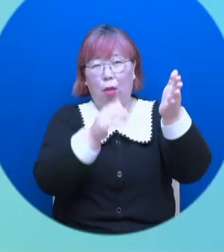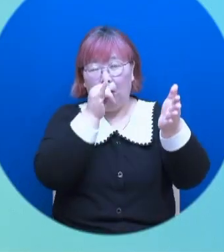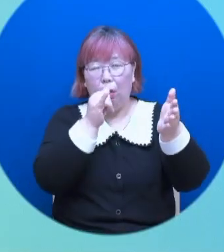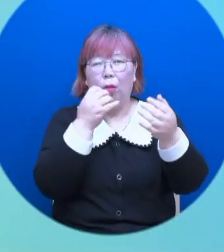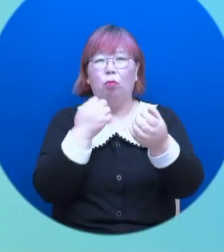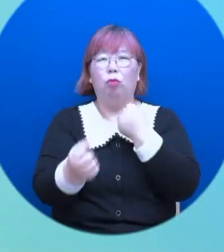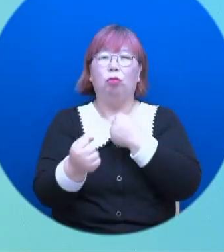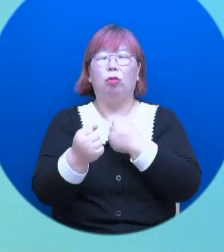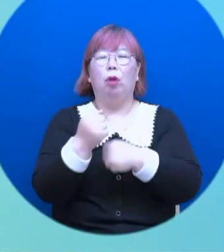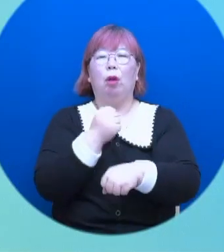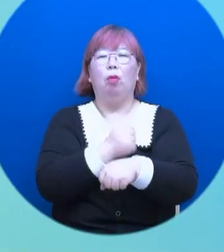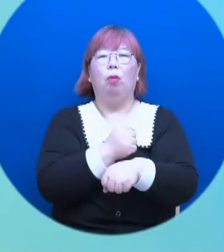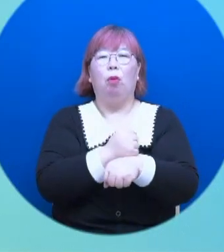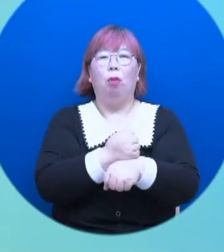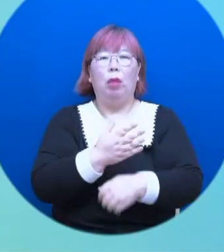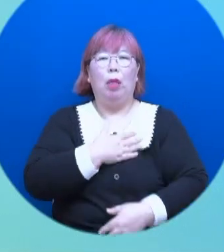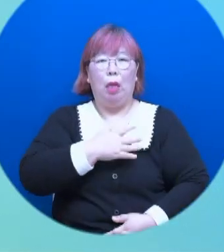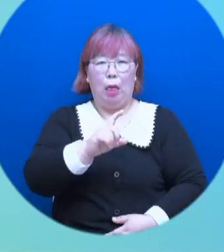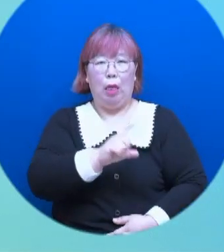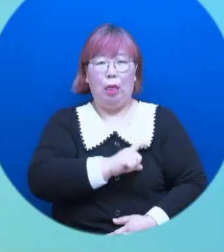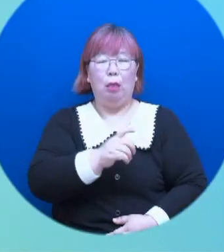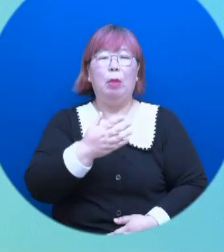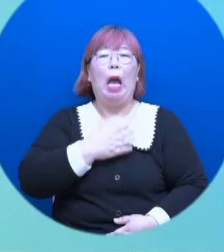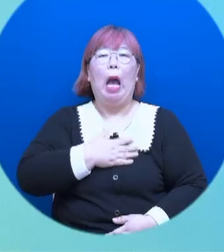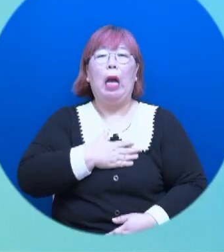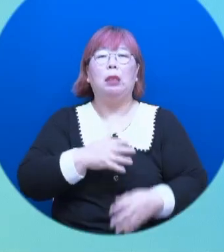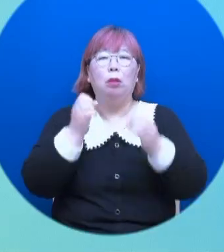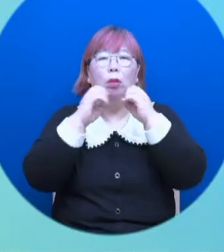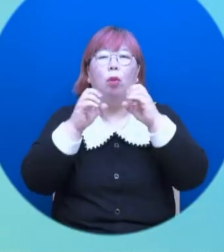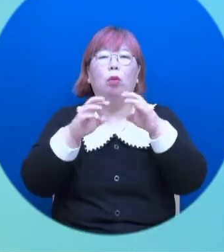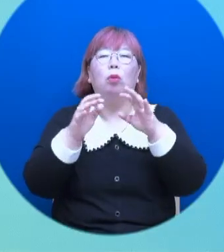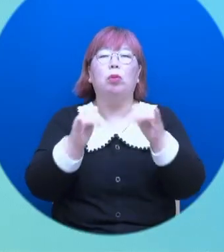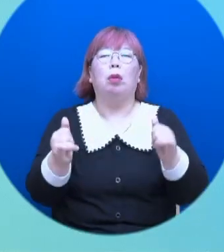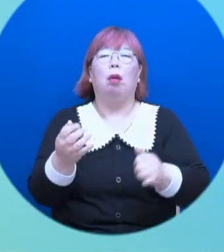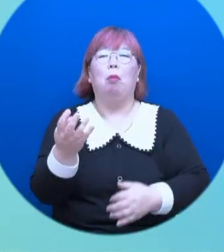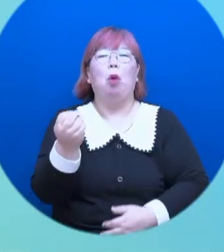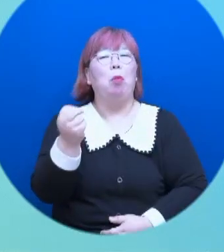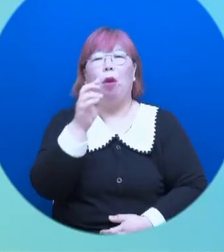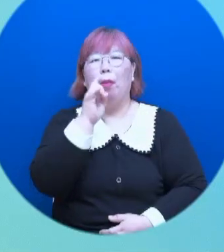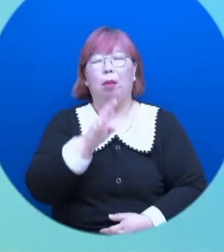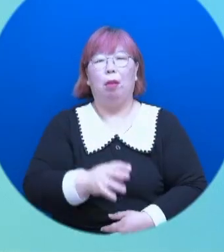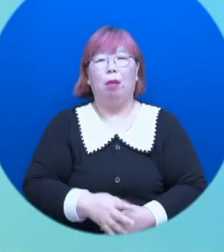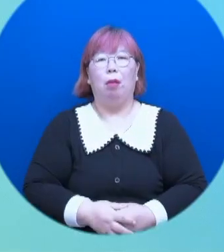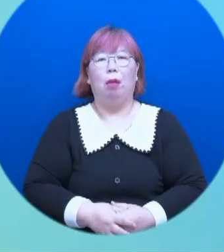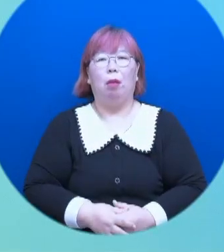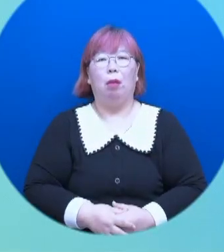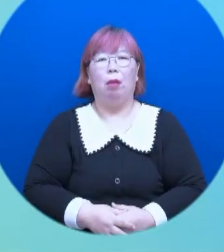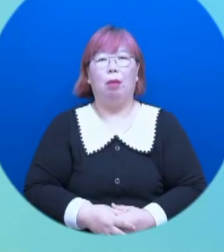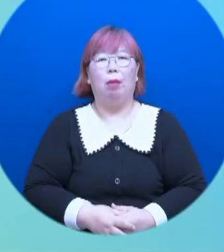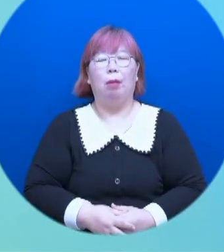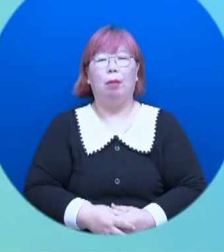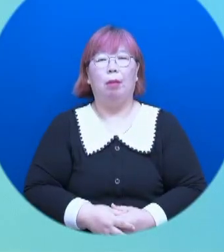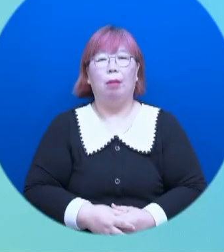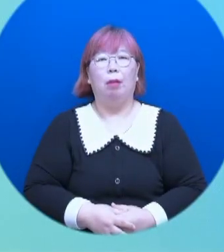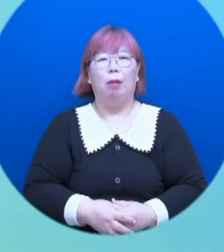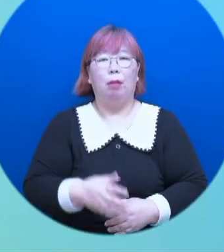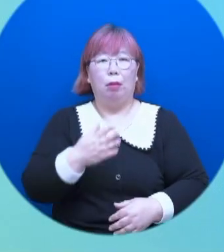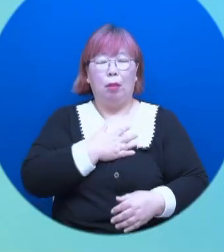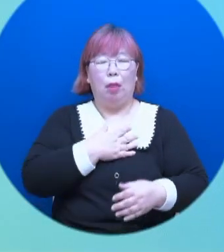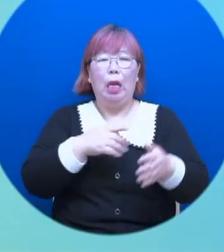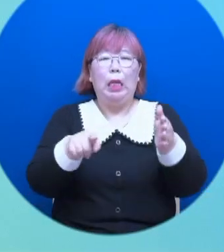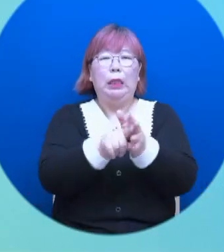아는 선교사님들은 몇 명이 안 돼요. 손에 꼽힙니다. 그래도 신학을